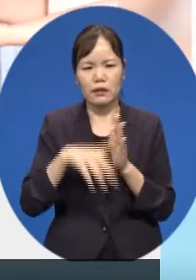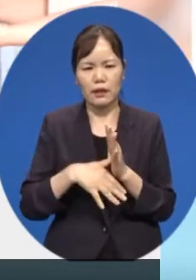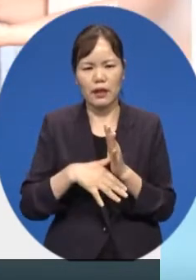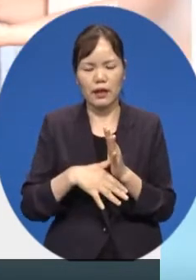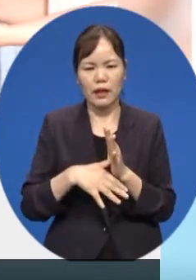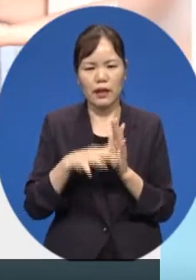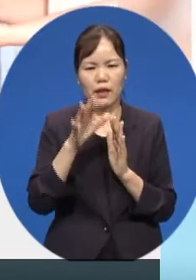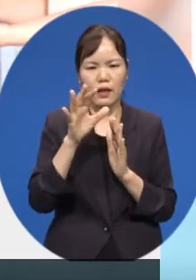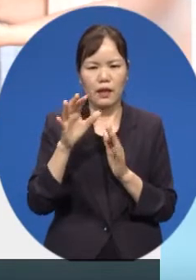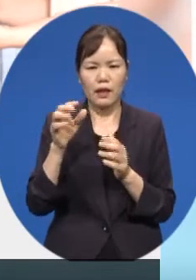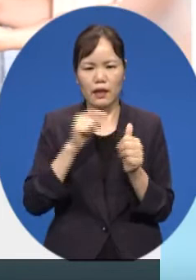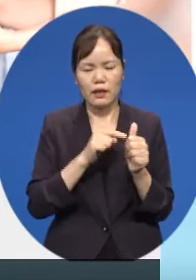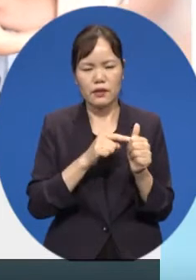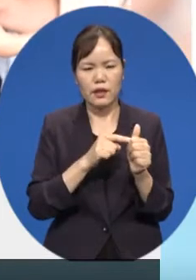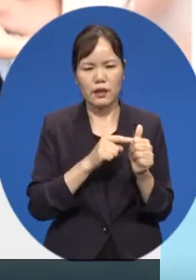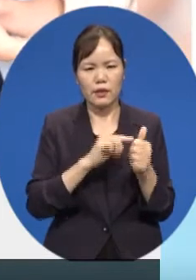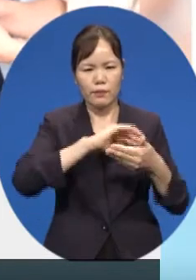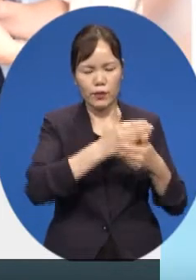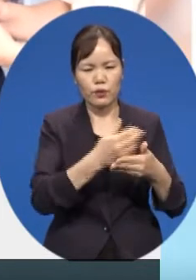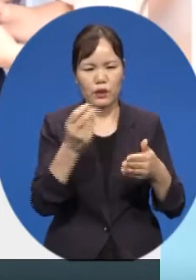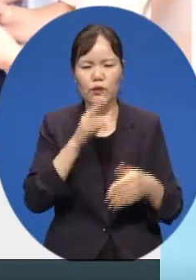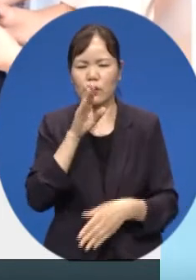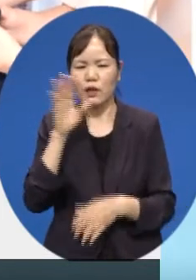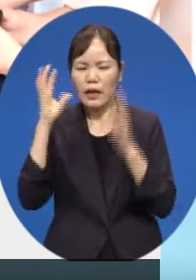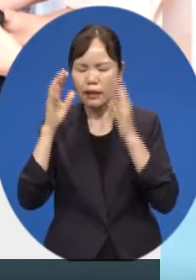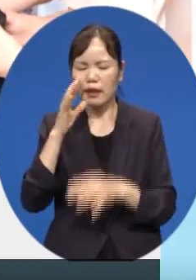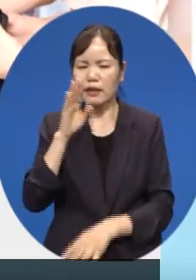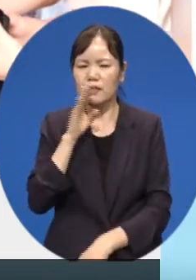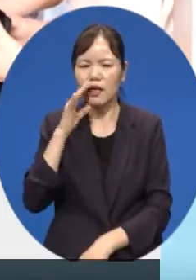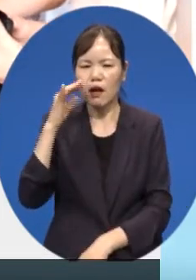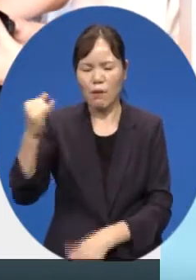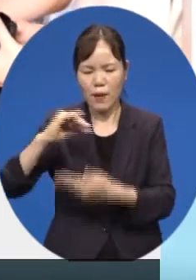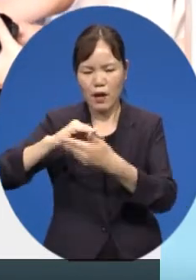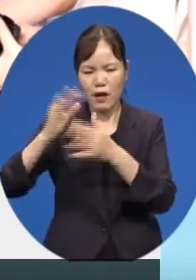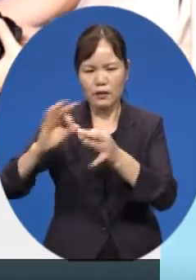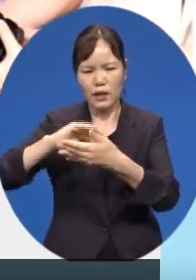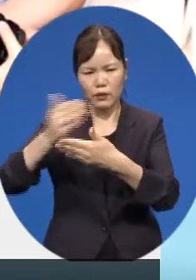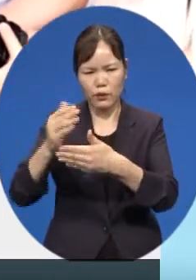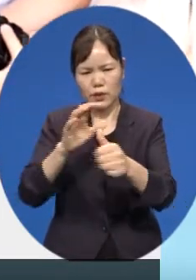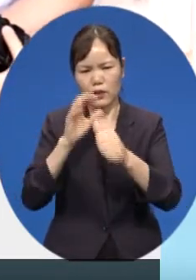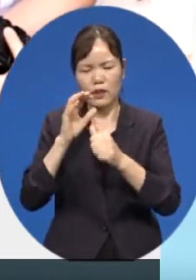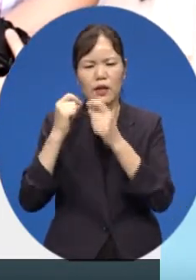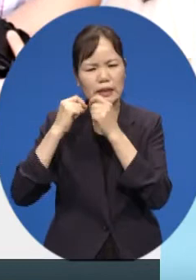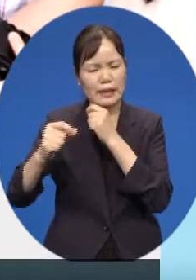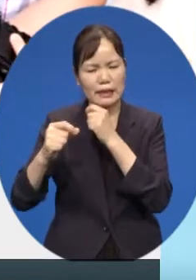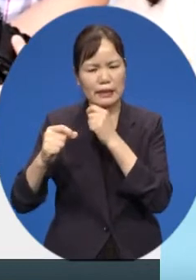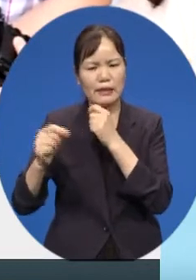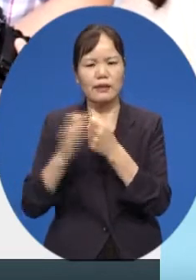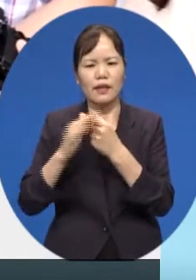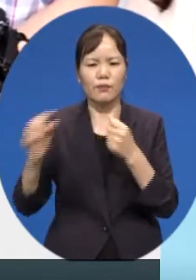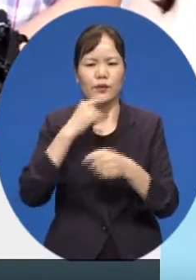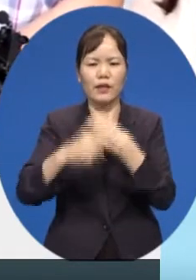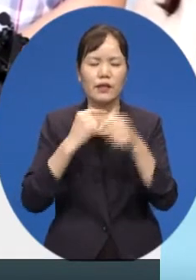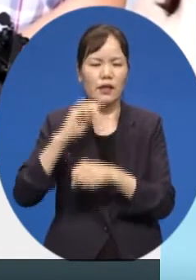동장 뿐만 아니라 지금 우리가 알고 있는 친모 외에 동장 까지 이용해서 사기를 저질러서 1년 4개월 실형 이